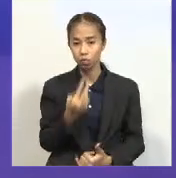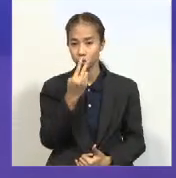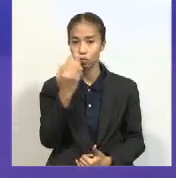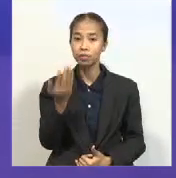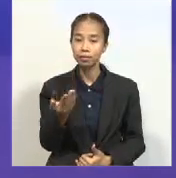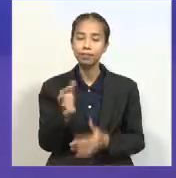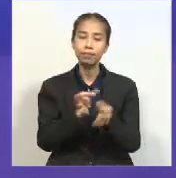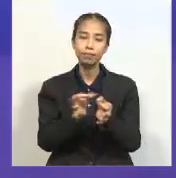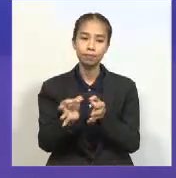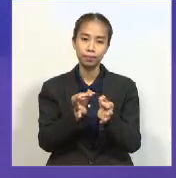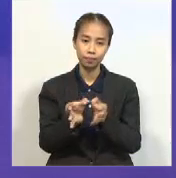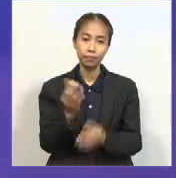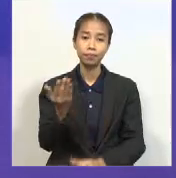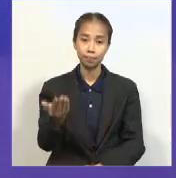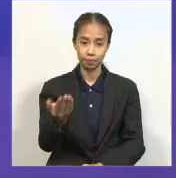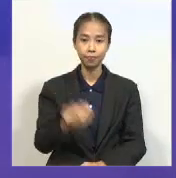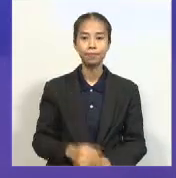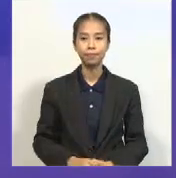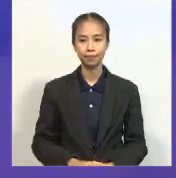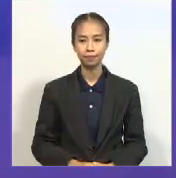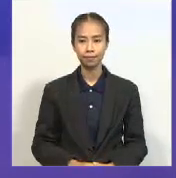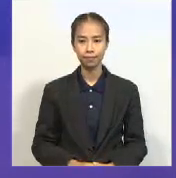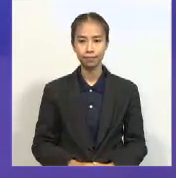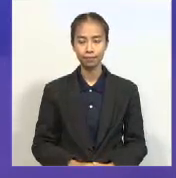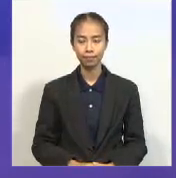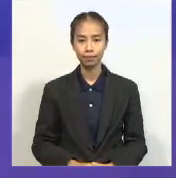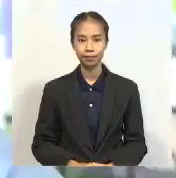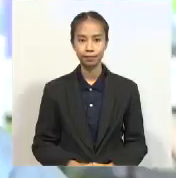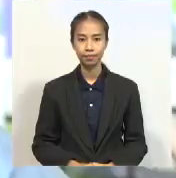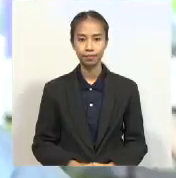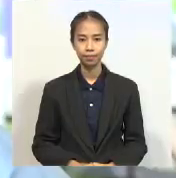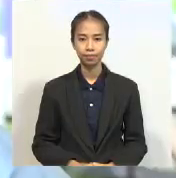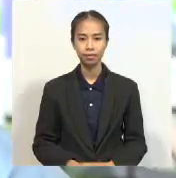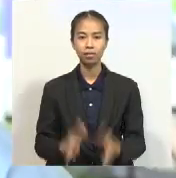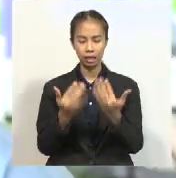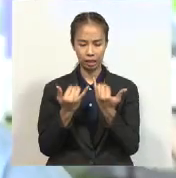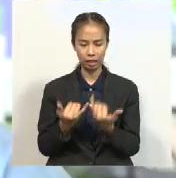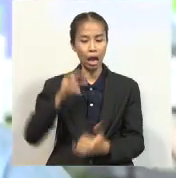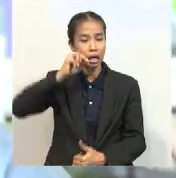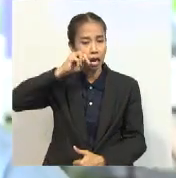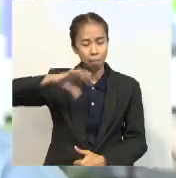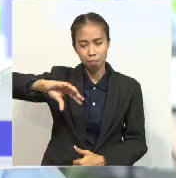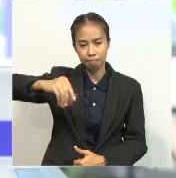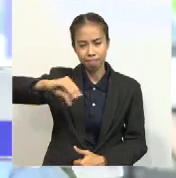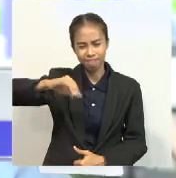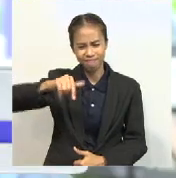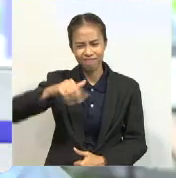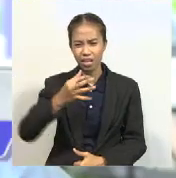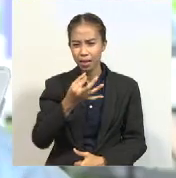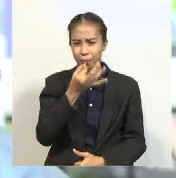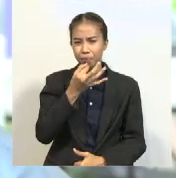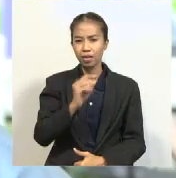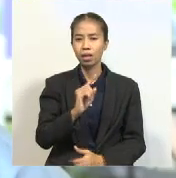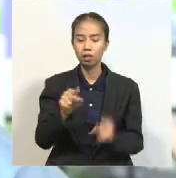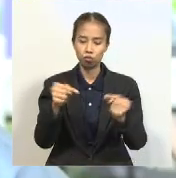แจงเพิ่มเติมในเรื่องนี้จากการประปาส่วนภูมิภาคกันก่อนค่ะ เรื่องน้ำประปาเค็มเนี่ยก็คือในลักษณะของน้ำ